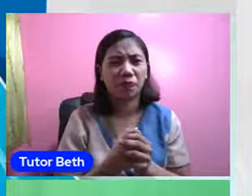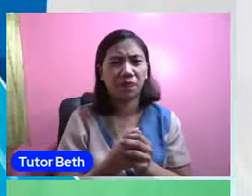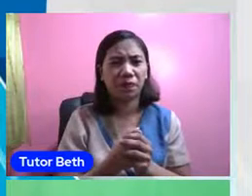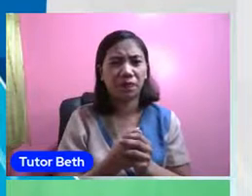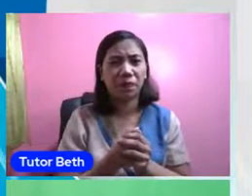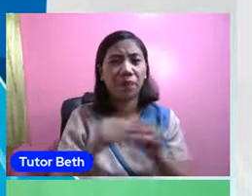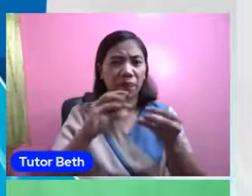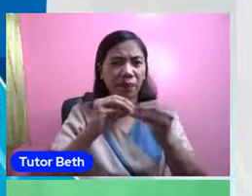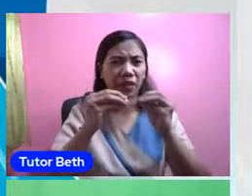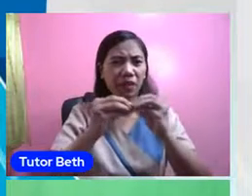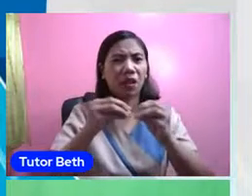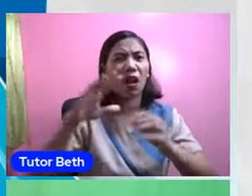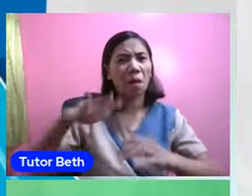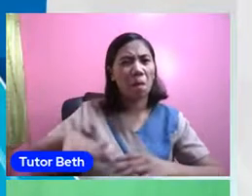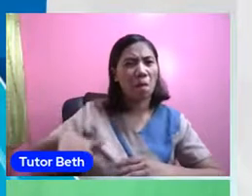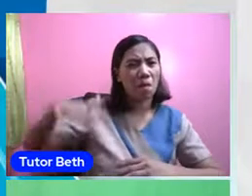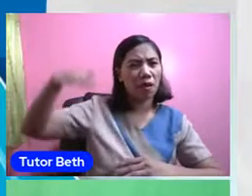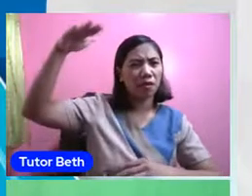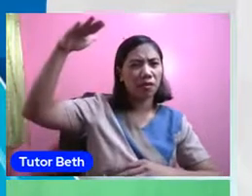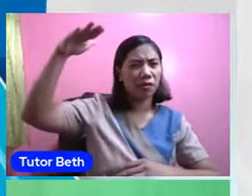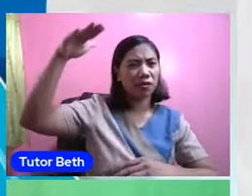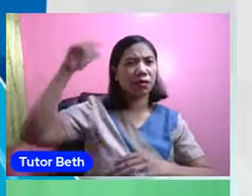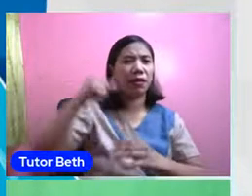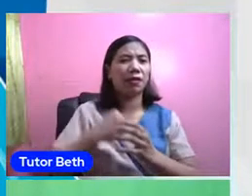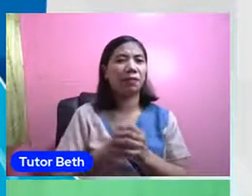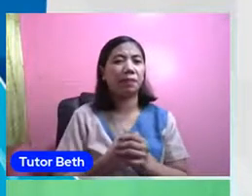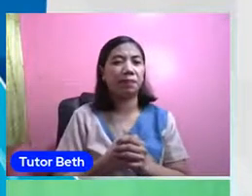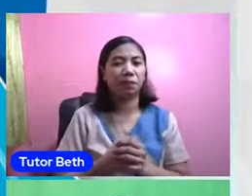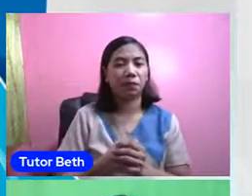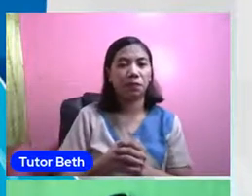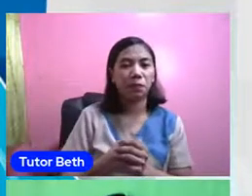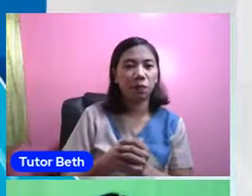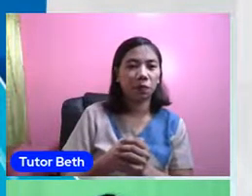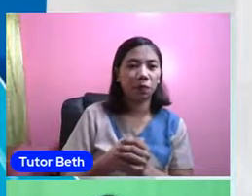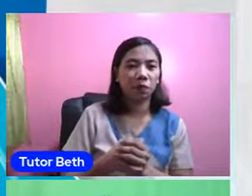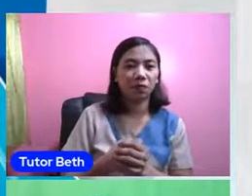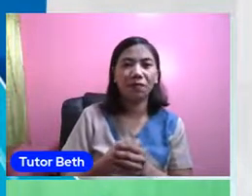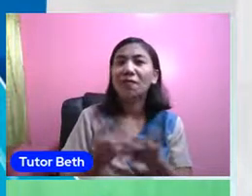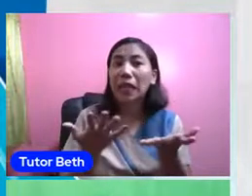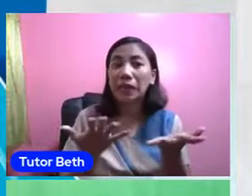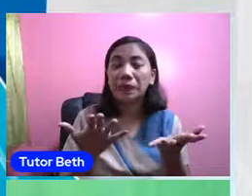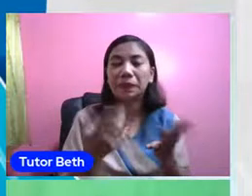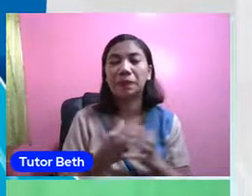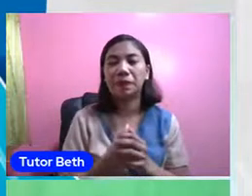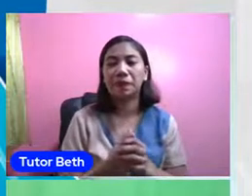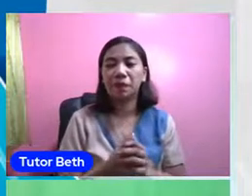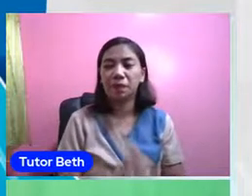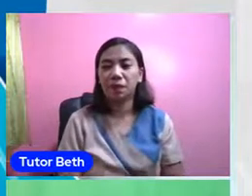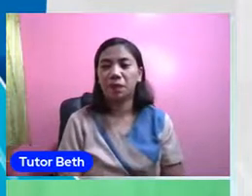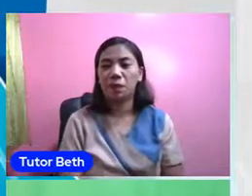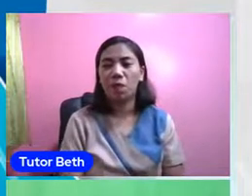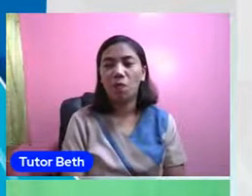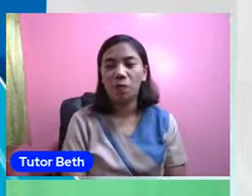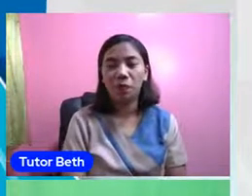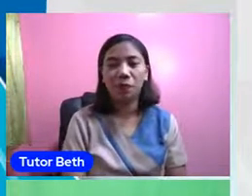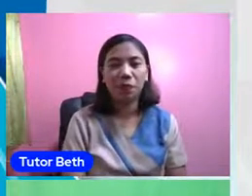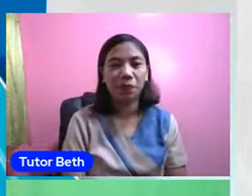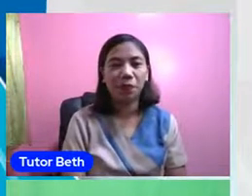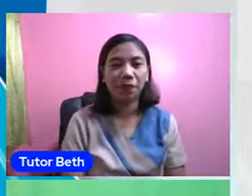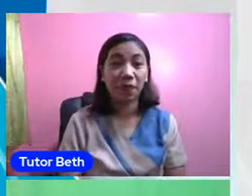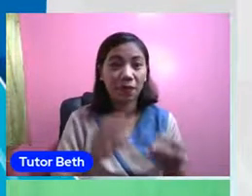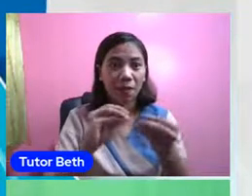o matataas. Itik na silang umabot sa langit. Ano kaya yan? Alam nyo ba yan?